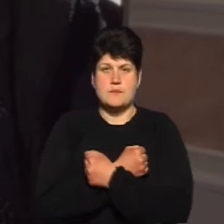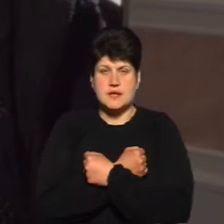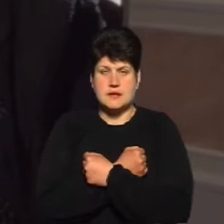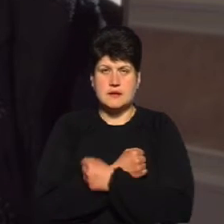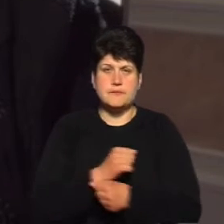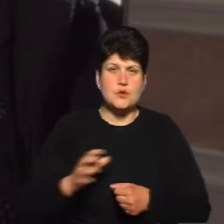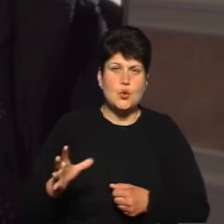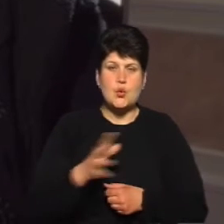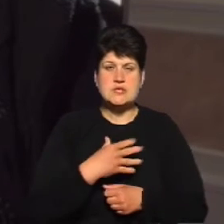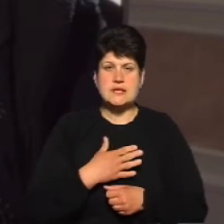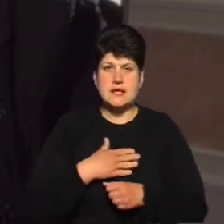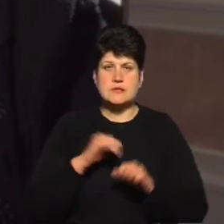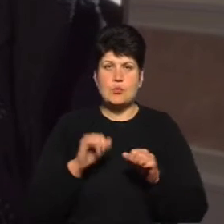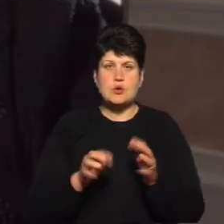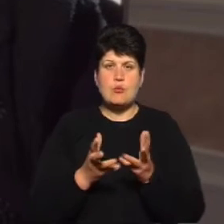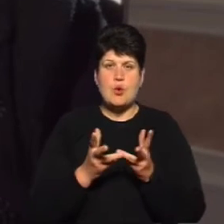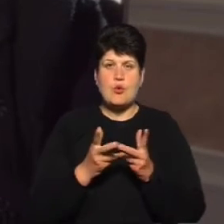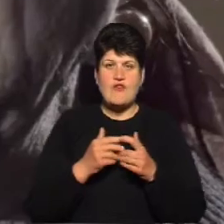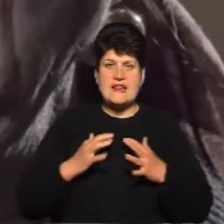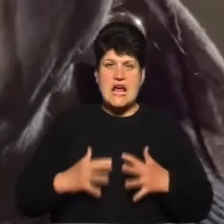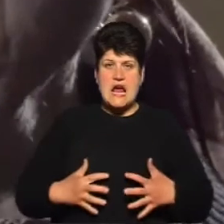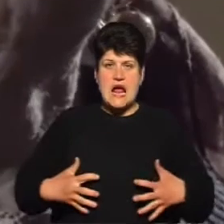було порахувати ребра, ледь живі.